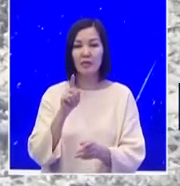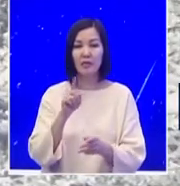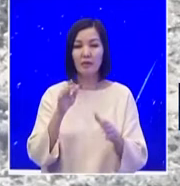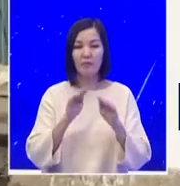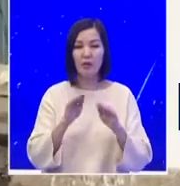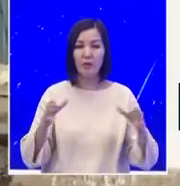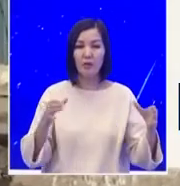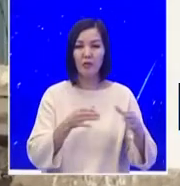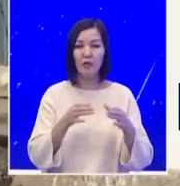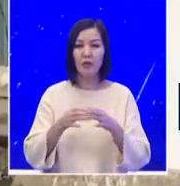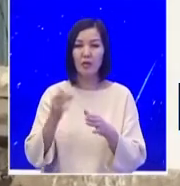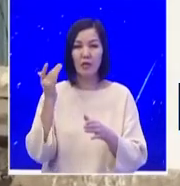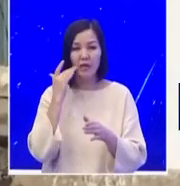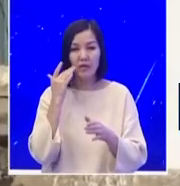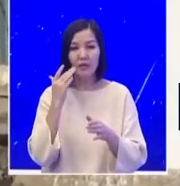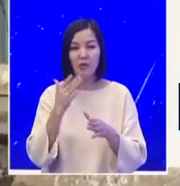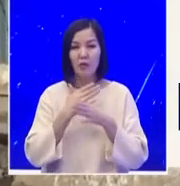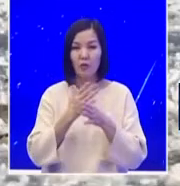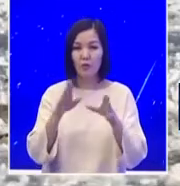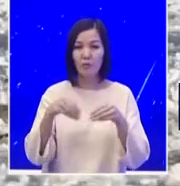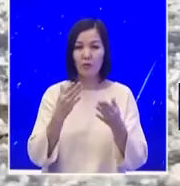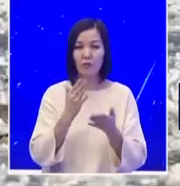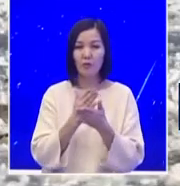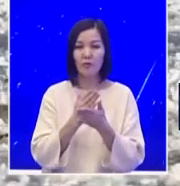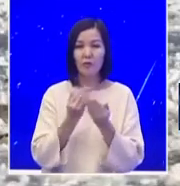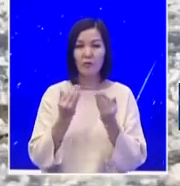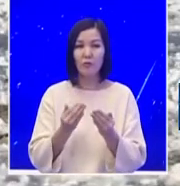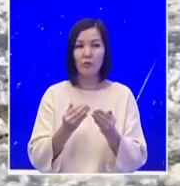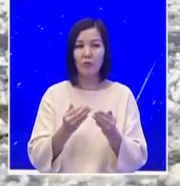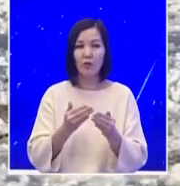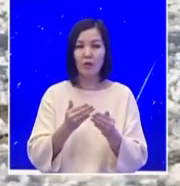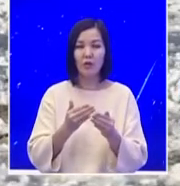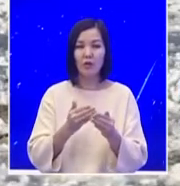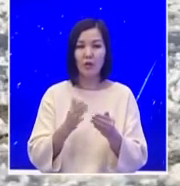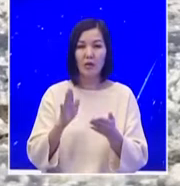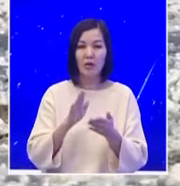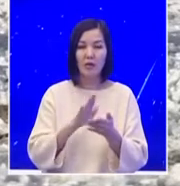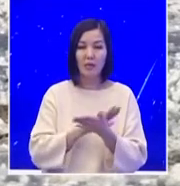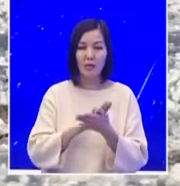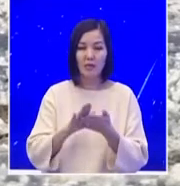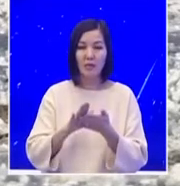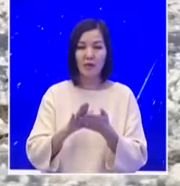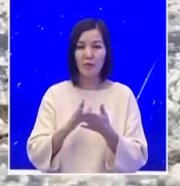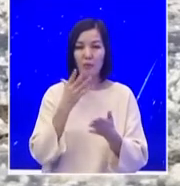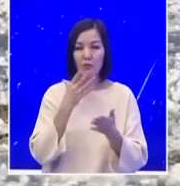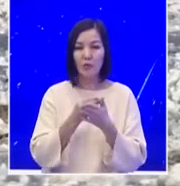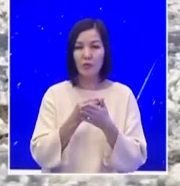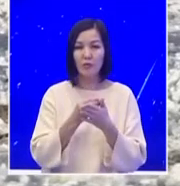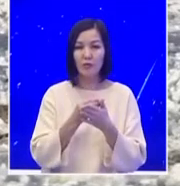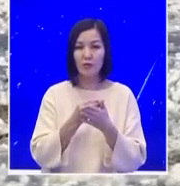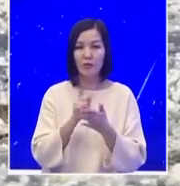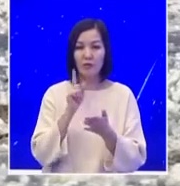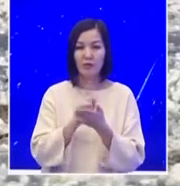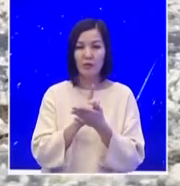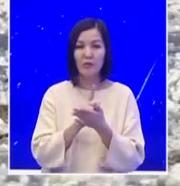үнемі осылай көрсетіп тұрамыз, көмегімізді аямаймыз. Бүгінгі келіп отырмыз, мысалы отын жарып, қарын күреп, яғни бұл мен қолған өзімнің қолымнан келетін